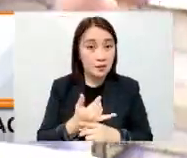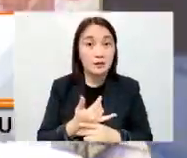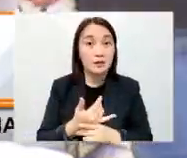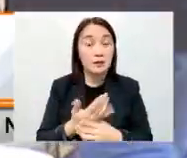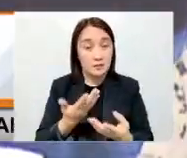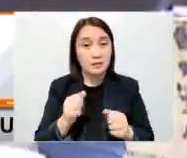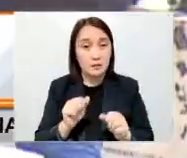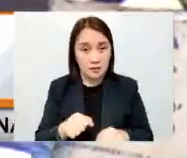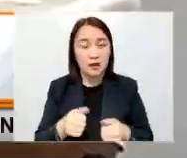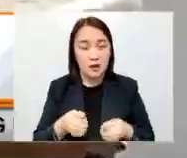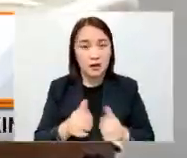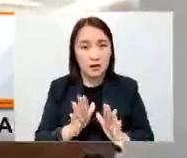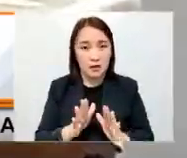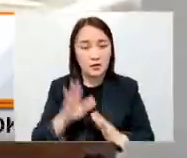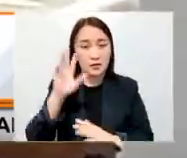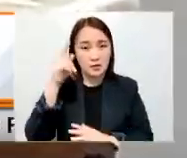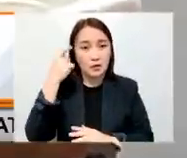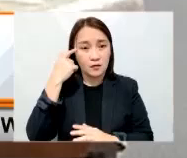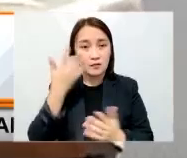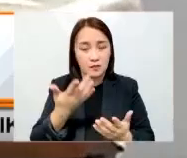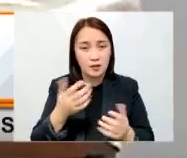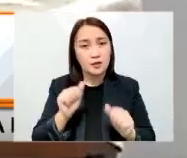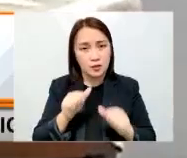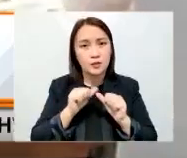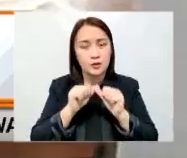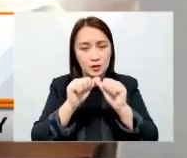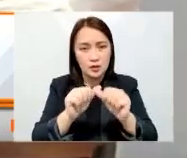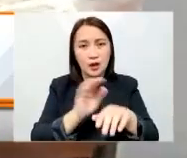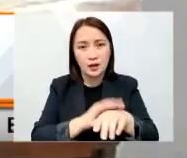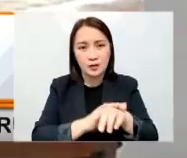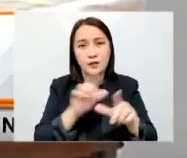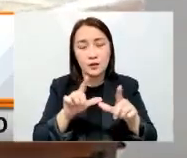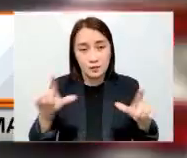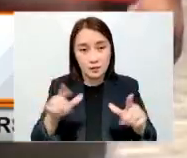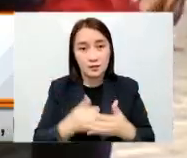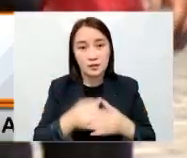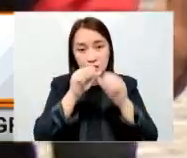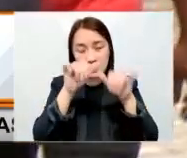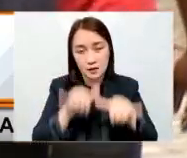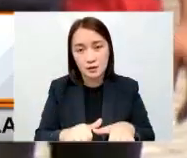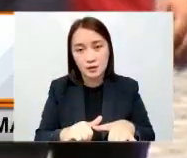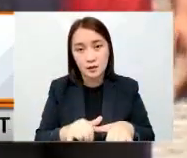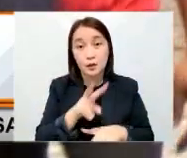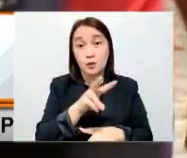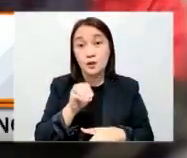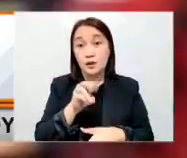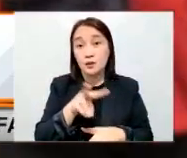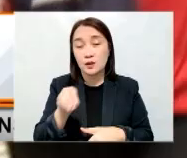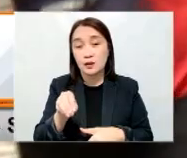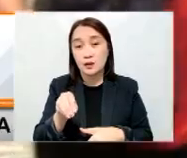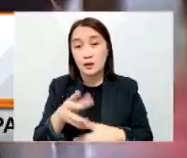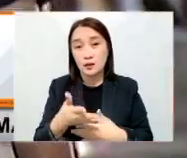ni Arbosa na mananatili pa rin ang umiiral na alert level system sa bansa. 2020 nang ideklara ni Noy Pangulong